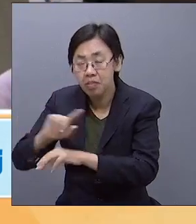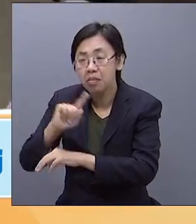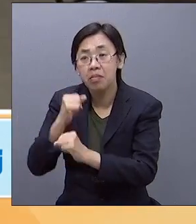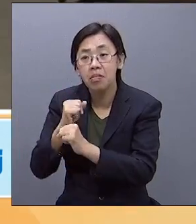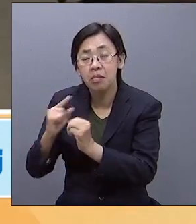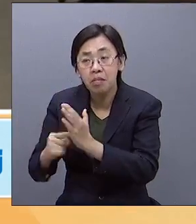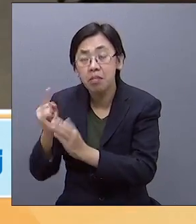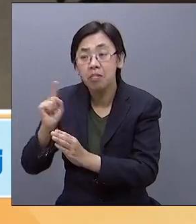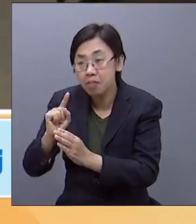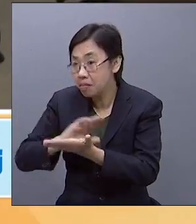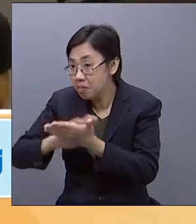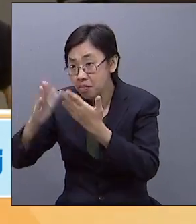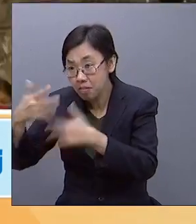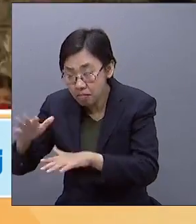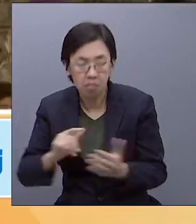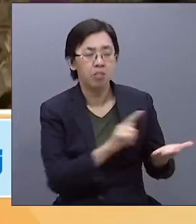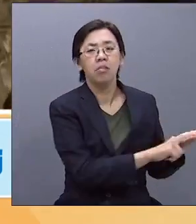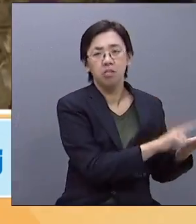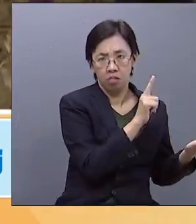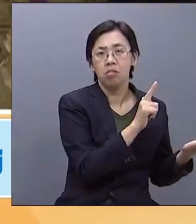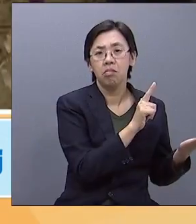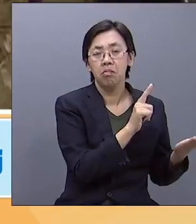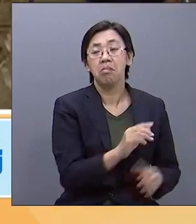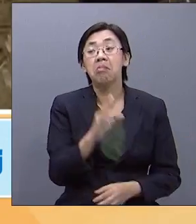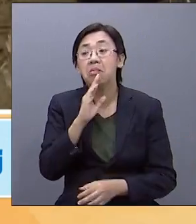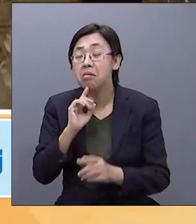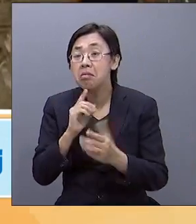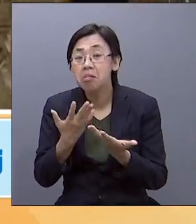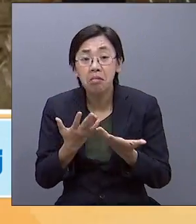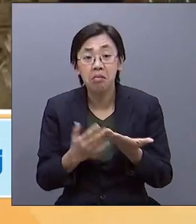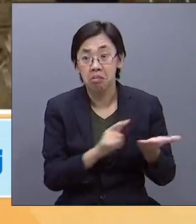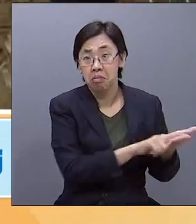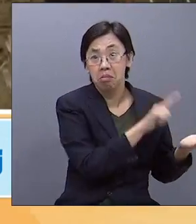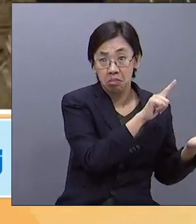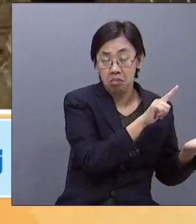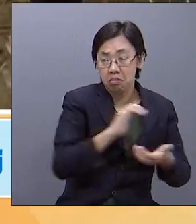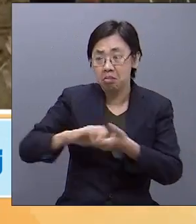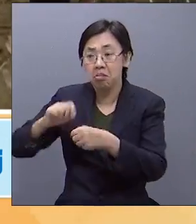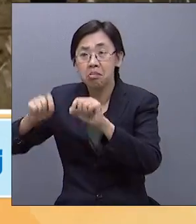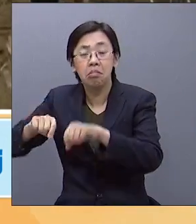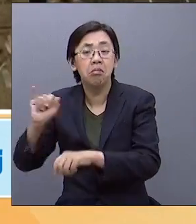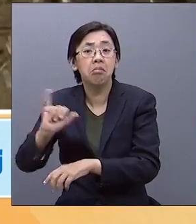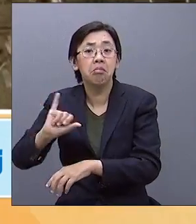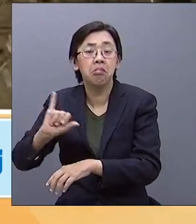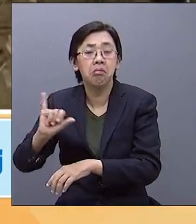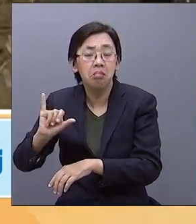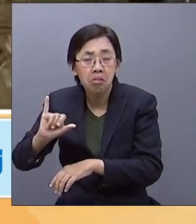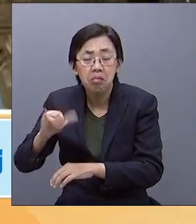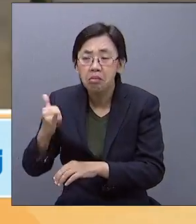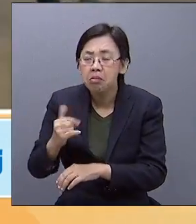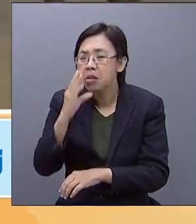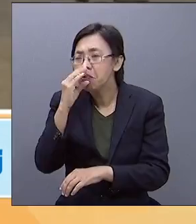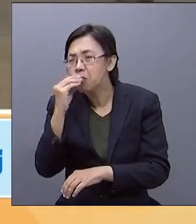คุณค่อยไปลาออกก็ยังไม่สายนะครับแต่ไม่ใช่ว่าคุณไปลาออกทั้งที่สัญญาที่คุณจะได้เนี่ยอาจจะเป็นปากเปล่า